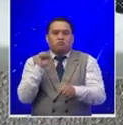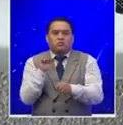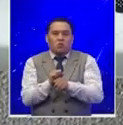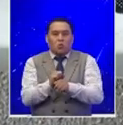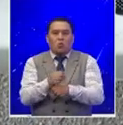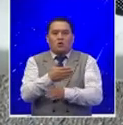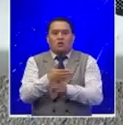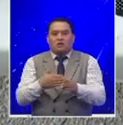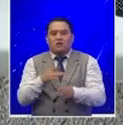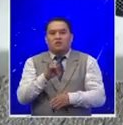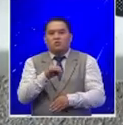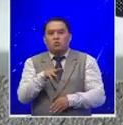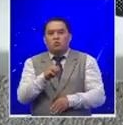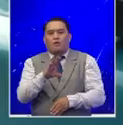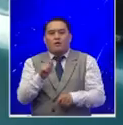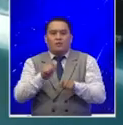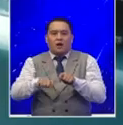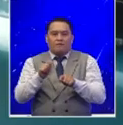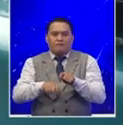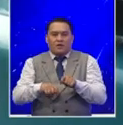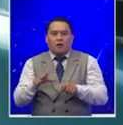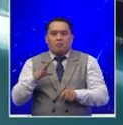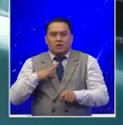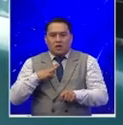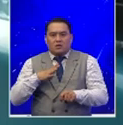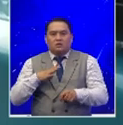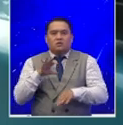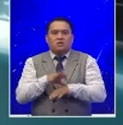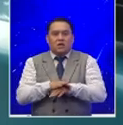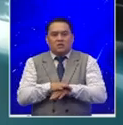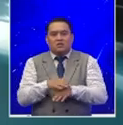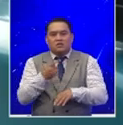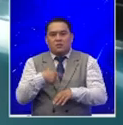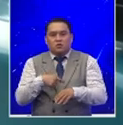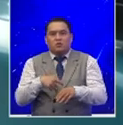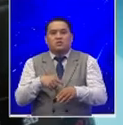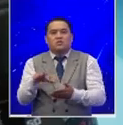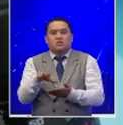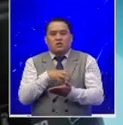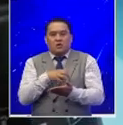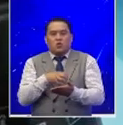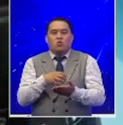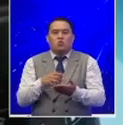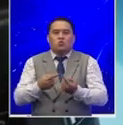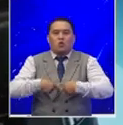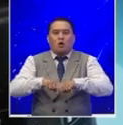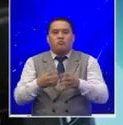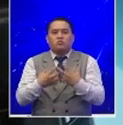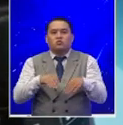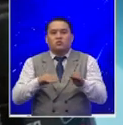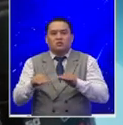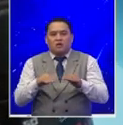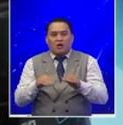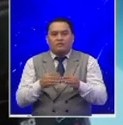на проспекте Рыскулова. В ходе досмотра транспортного средства обнаружены и изъяты самосканирующие устройства, несколько ножей